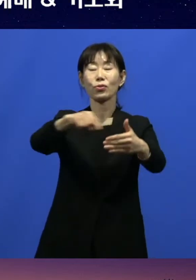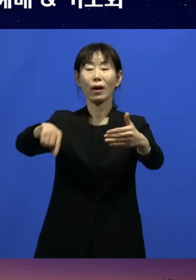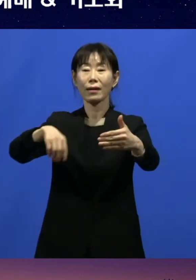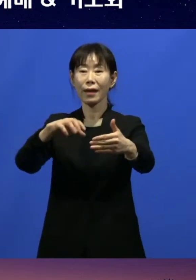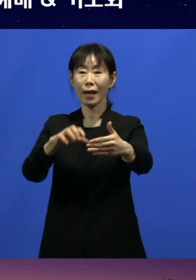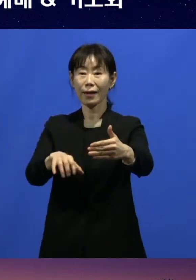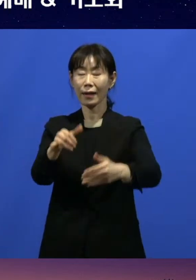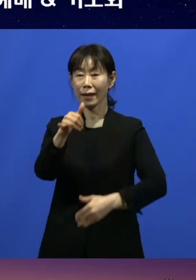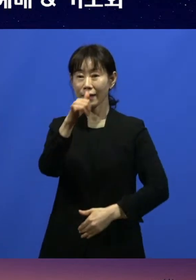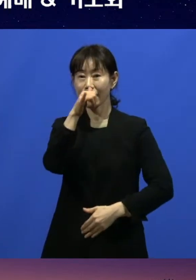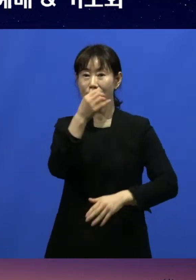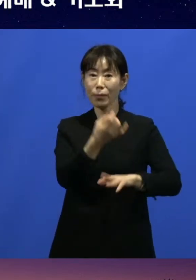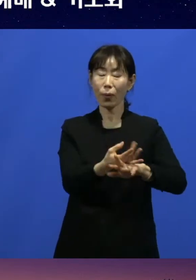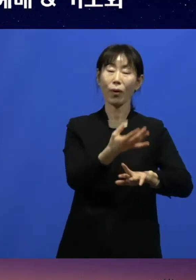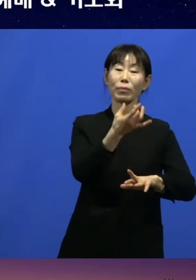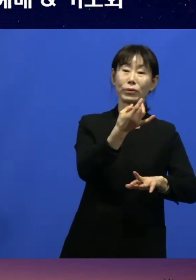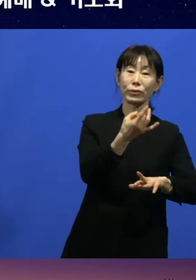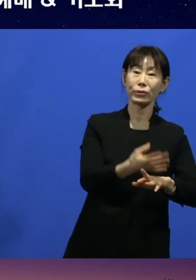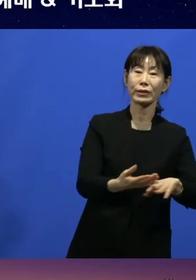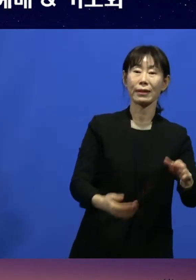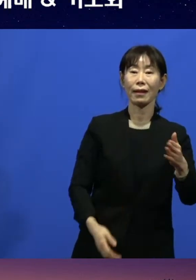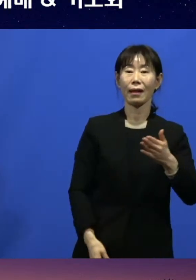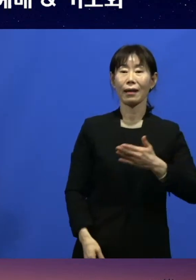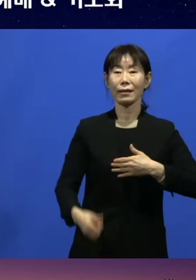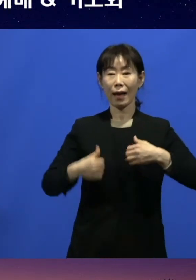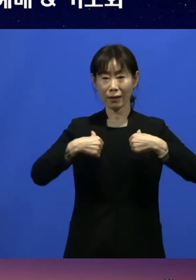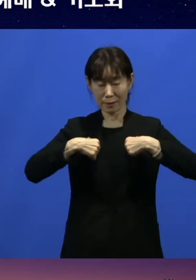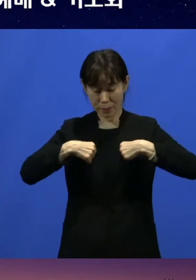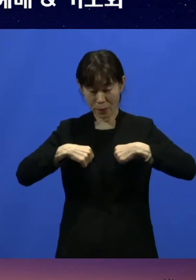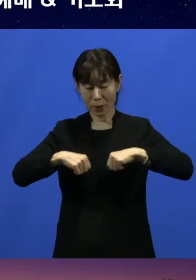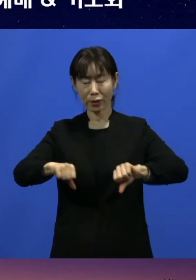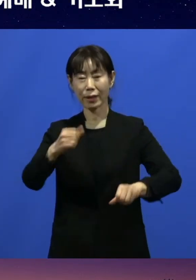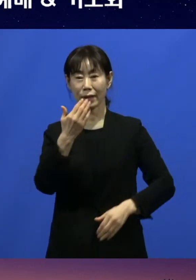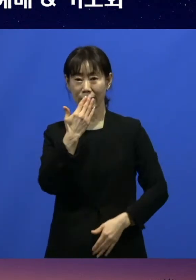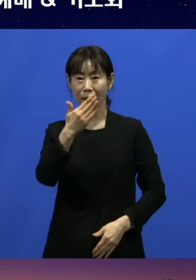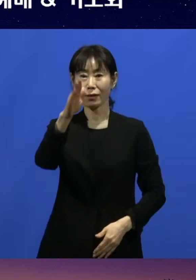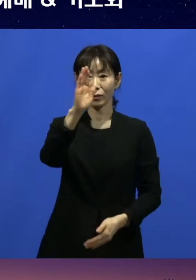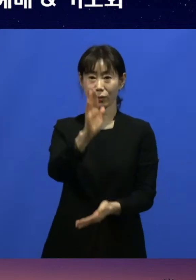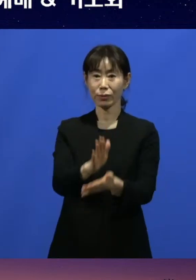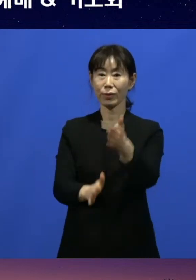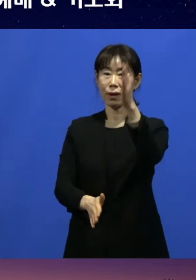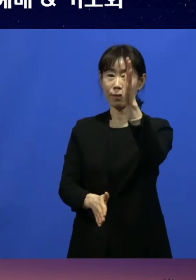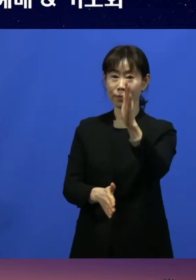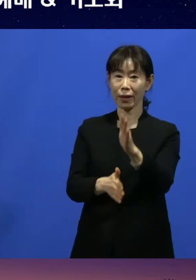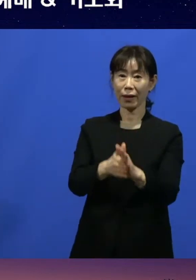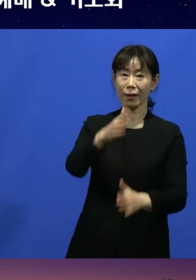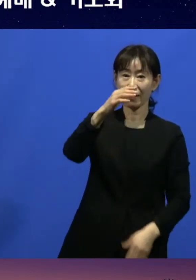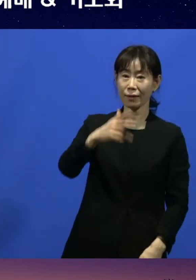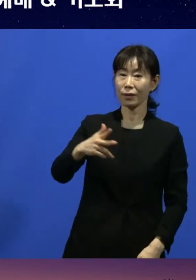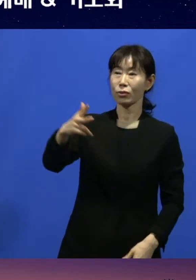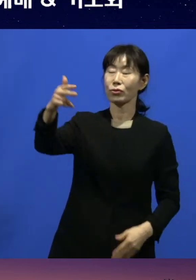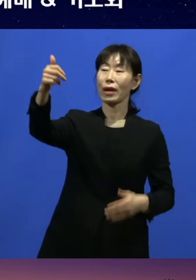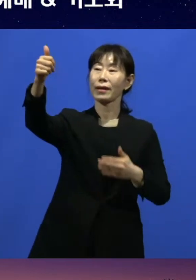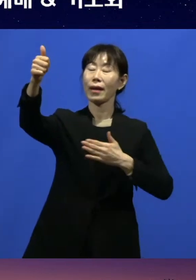주 안에 있는 보물을 나는 포기할 수 없다며.